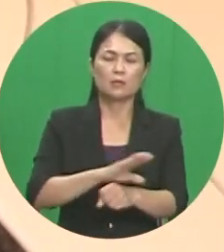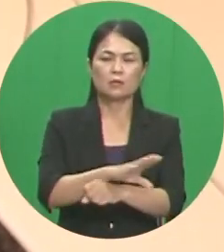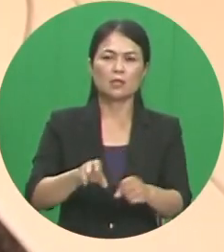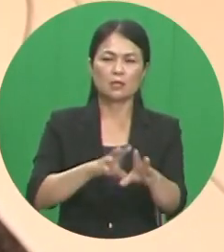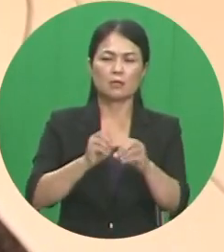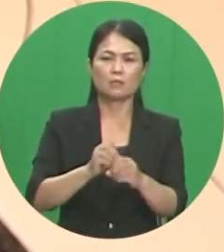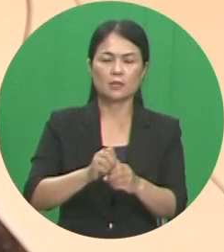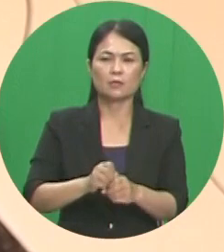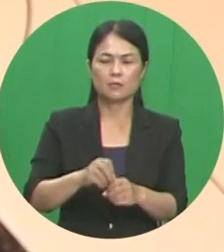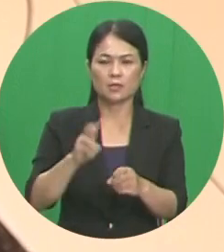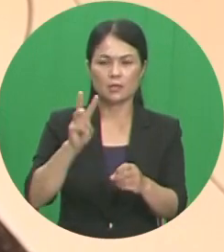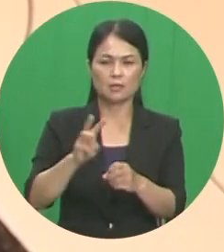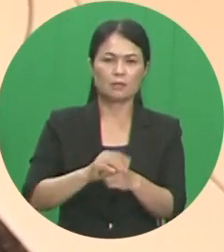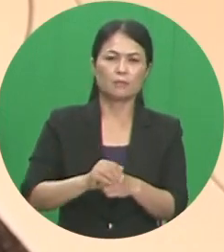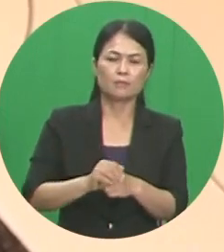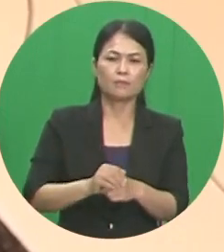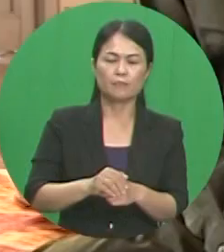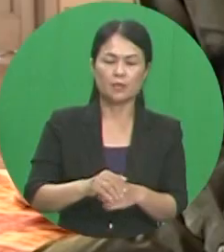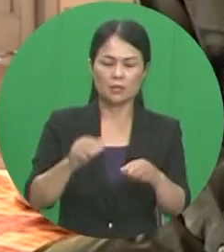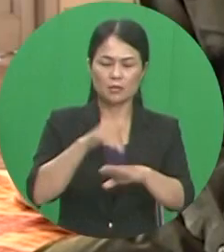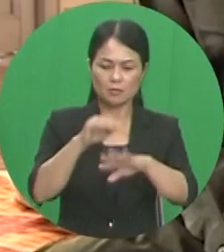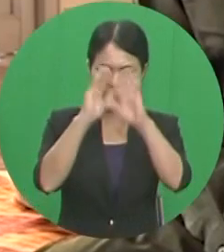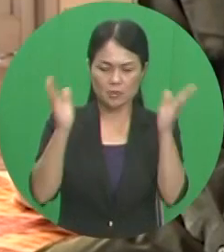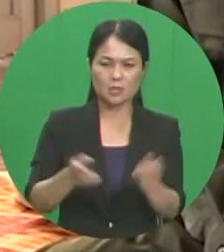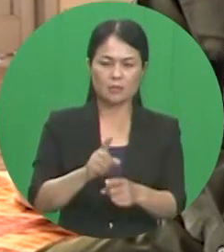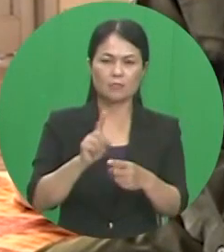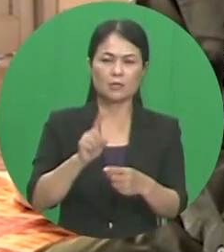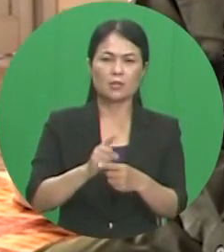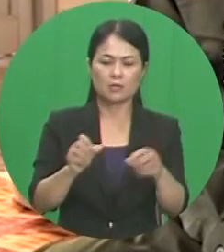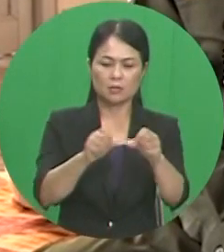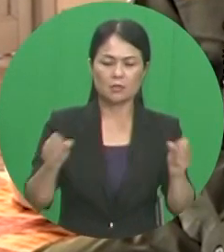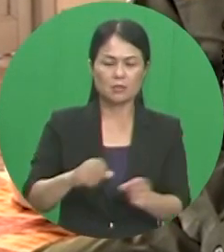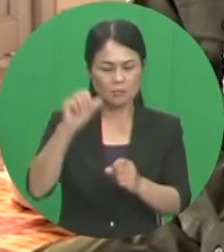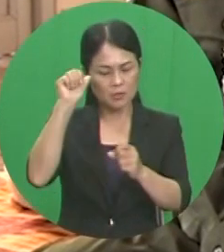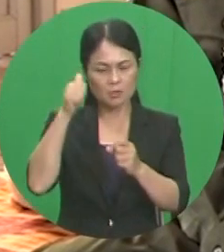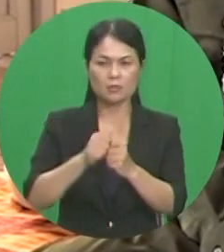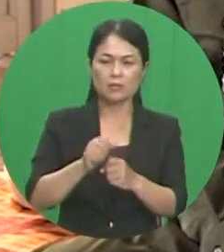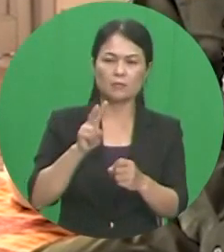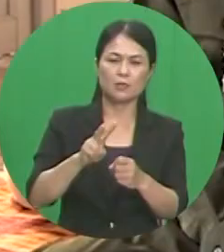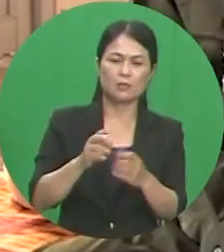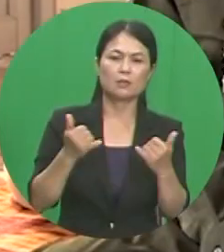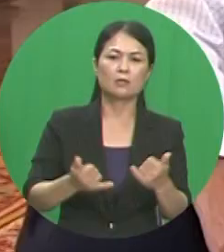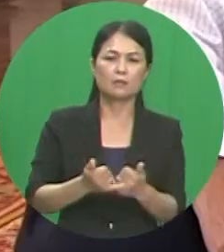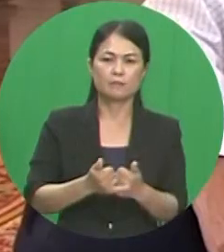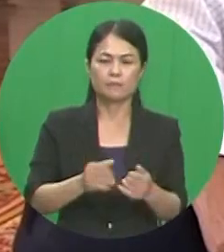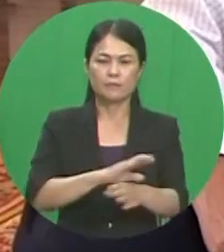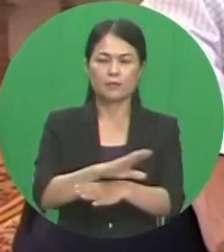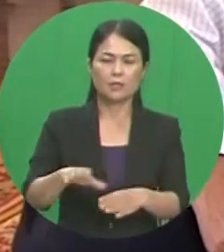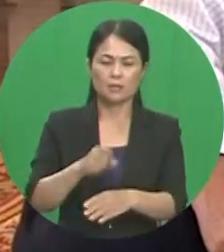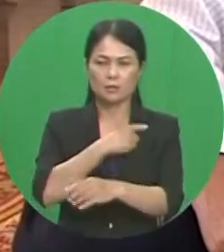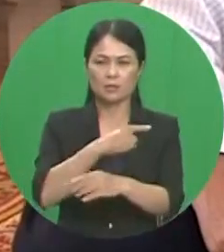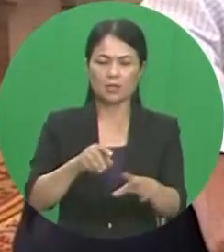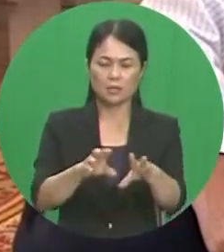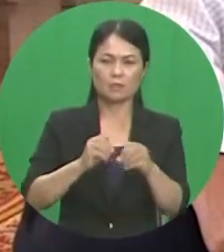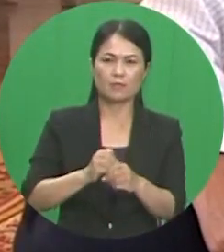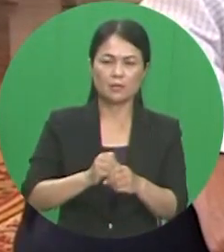ទួលបានចំណាត់ថ្នាក់លេខ3លើពិភពលោកនិងលេខ1នៅតំបន់អាស៊ីចំណែកលេខទី2នេះកម្ពុជាយើងទ